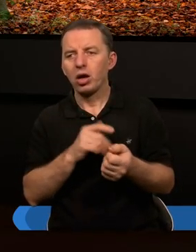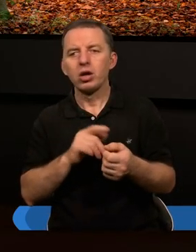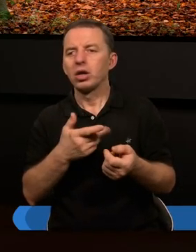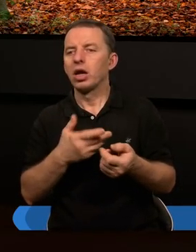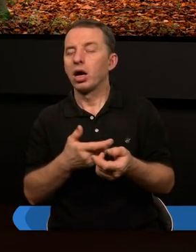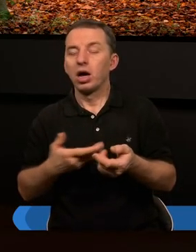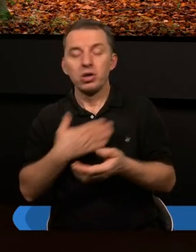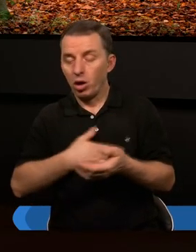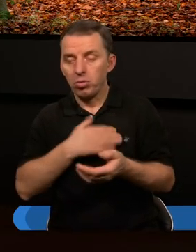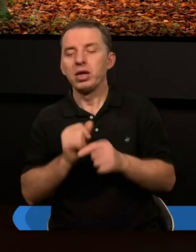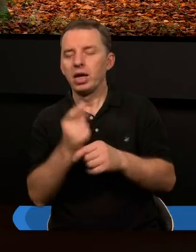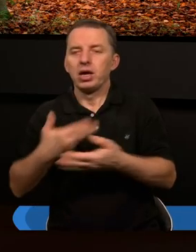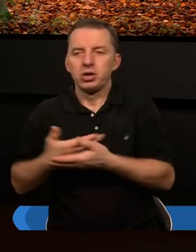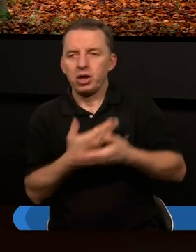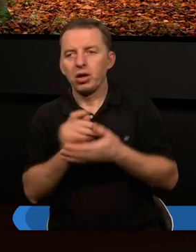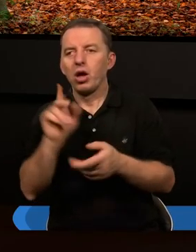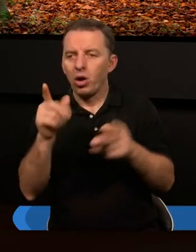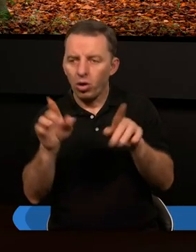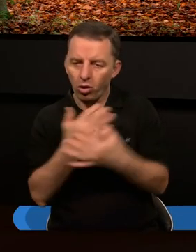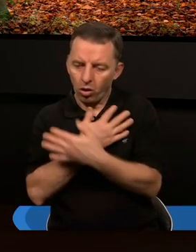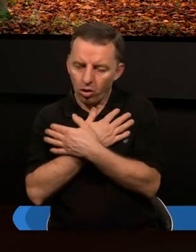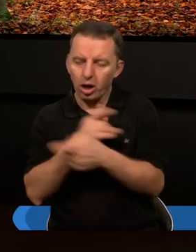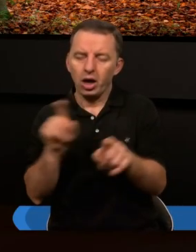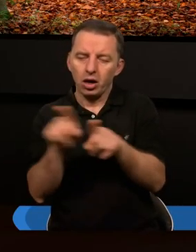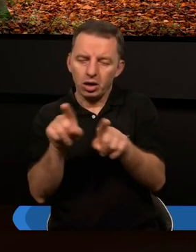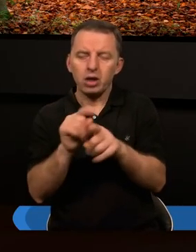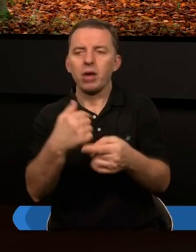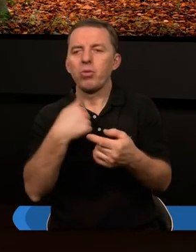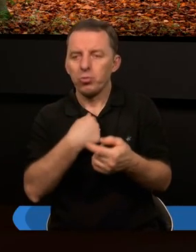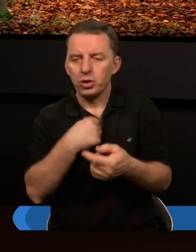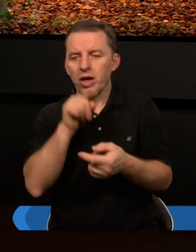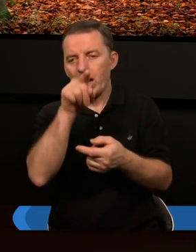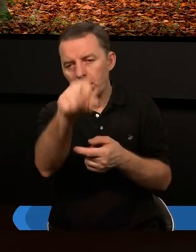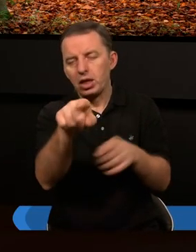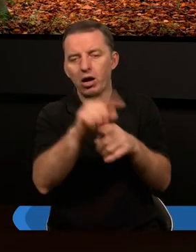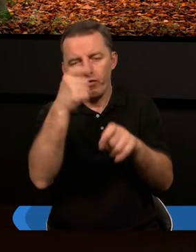dzieckiem Bożym jak my. I że Bóg kocha tą osobę tak samo jak mnie.